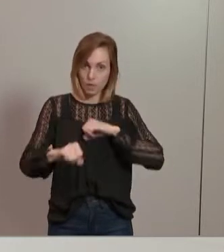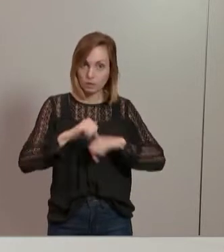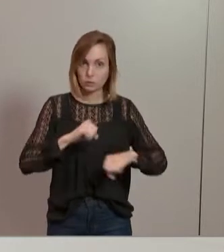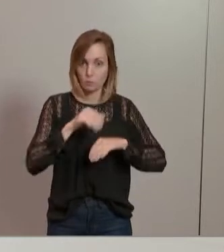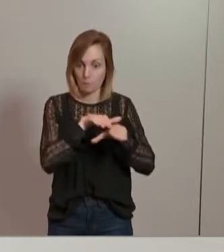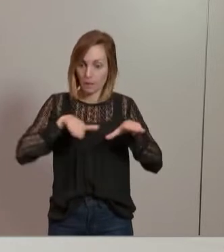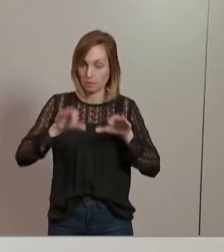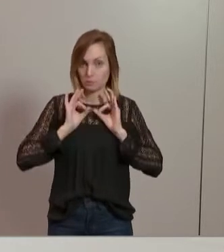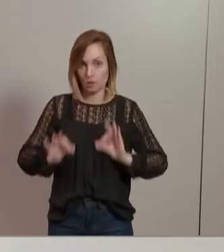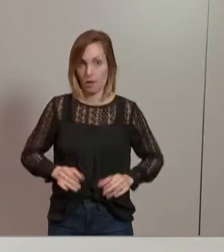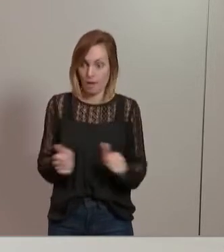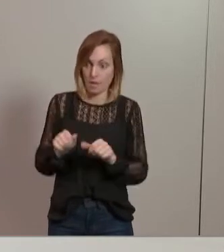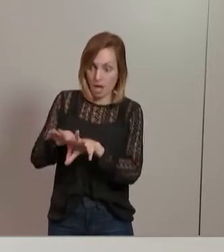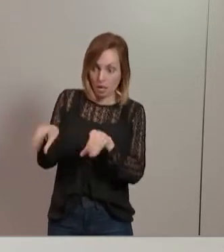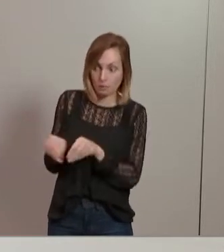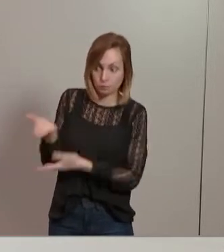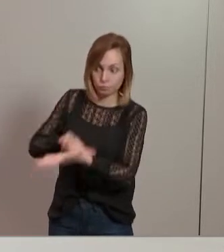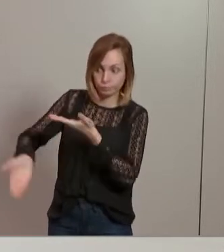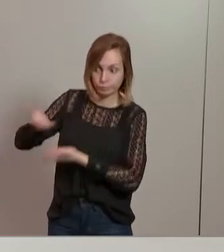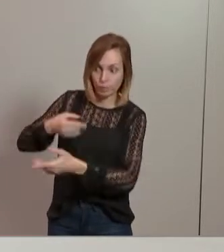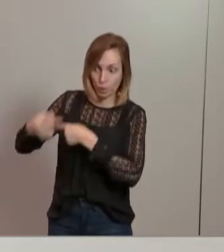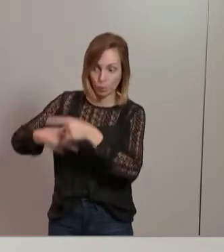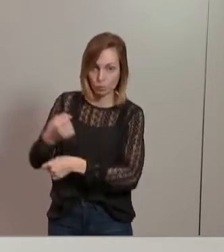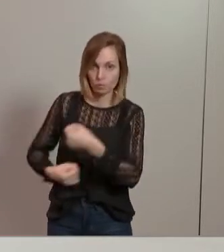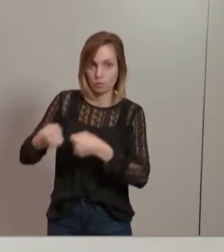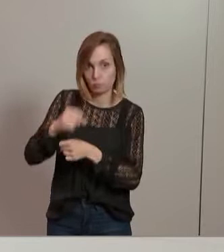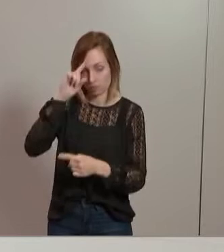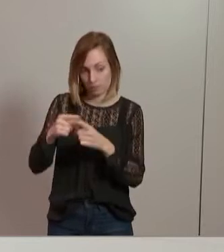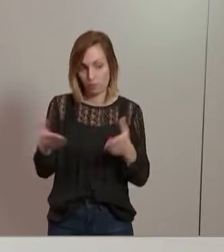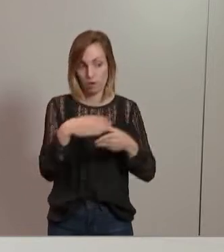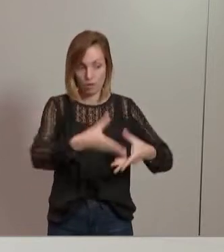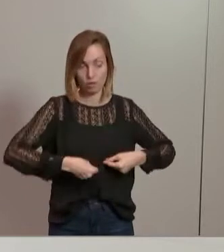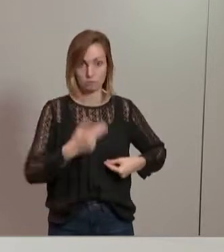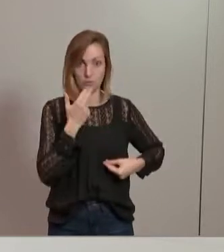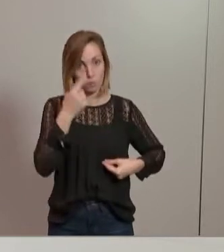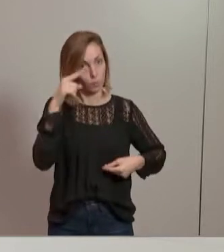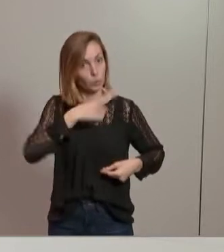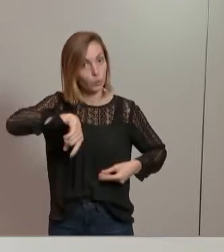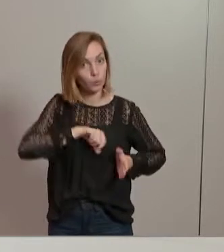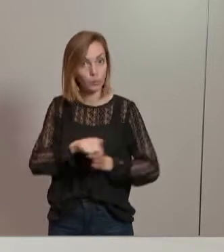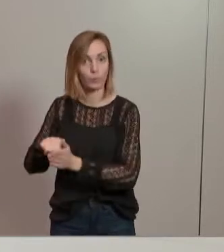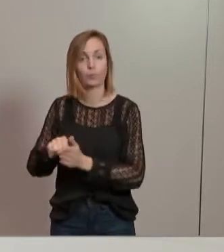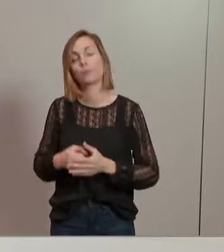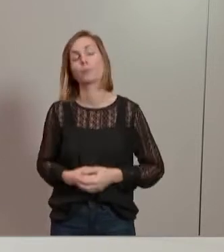les équipes, visant à améliorer la qualité de ces accueils, qui est une priorité pour nous.